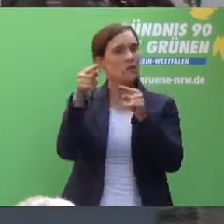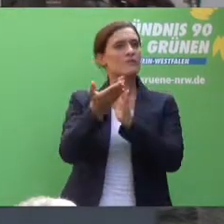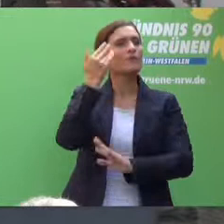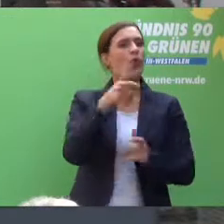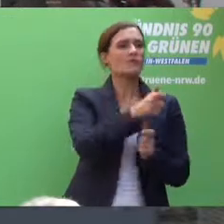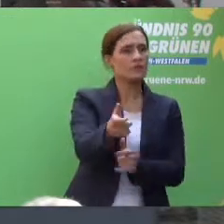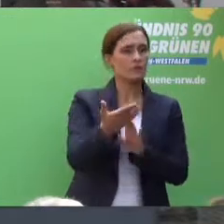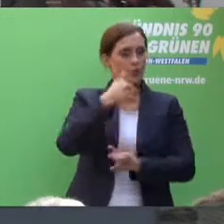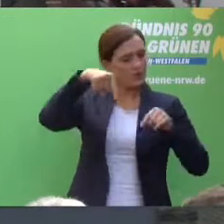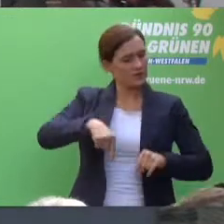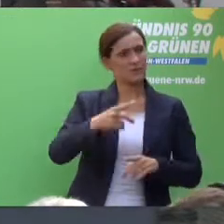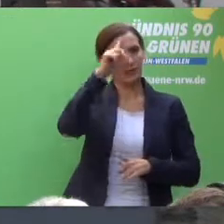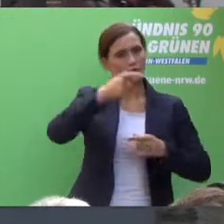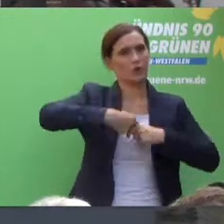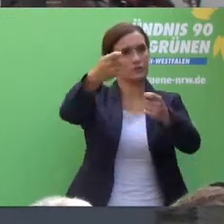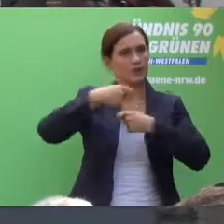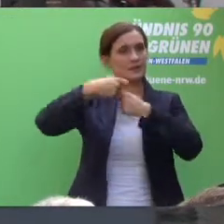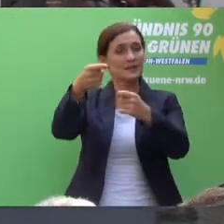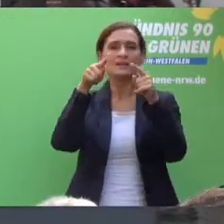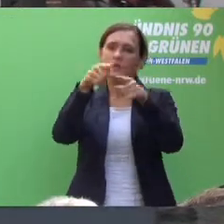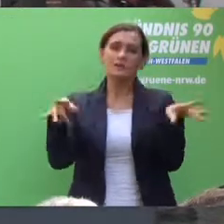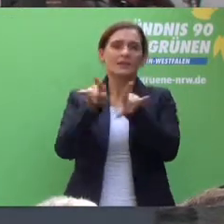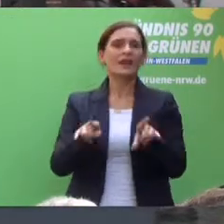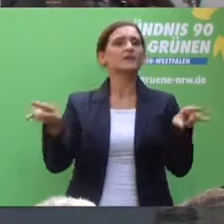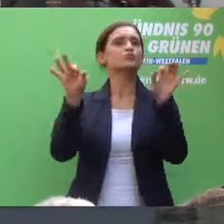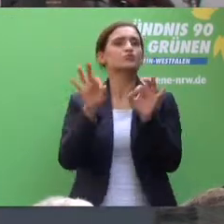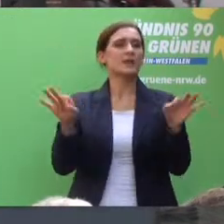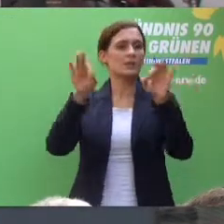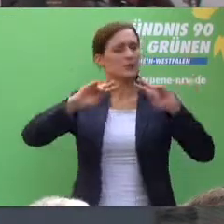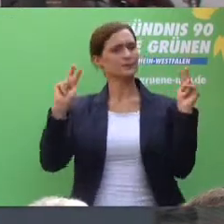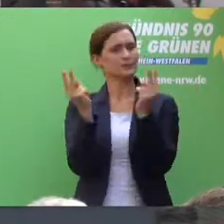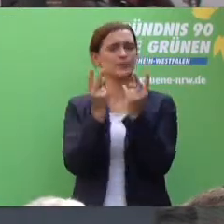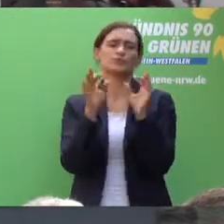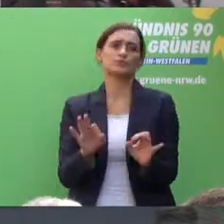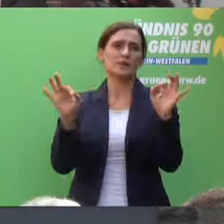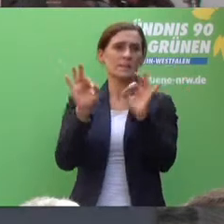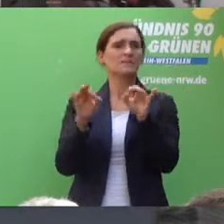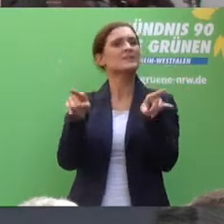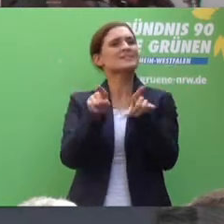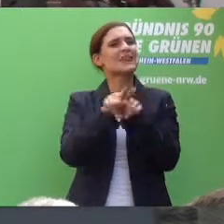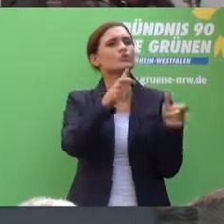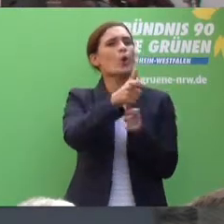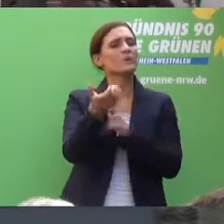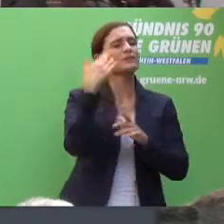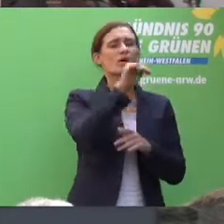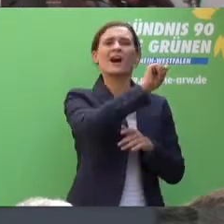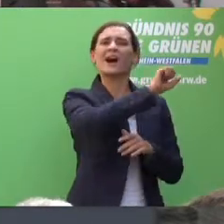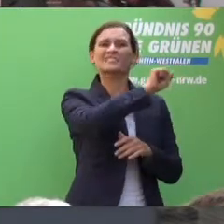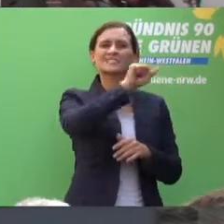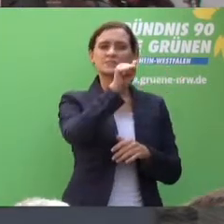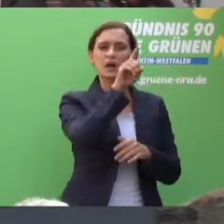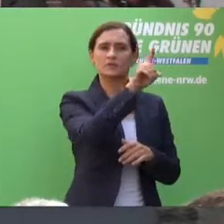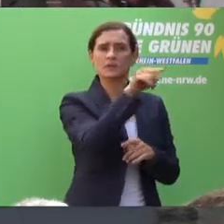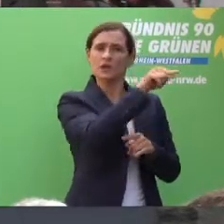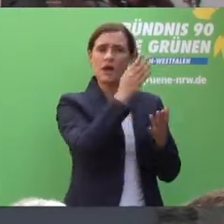sind mindestens genauso schlimm, na, schlimmer will ich nicht drüber richten, aber sie sind nicht besser als die Truppen des Assad. Die haben ganze